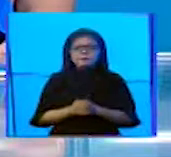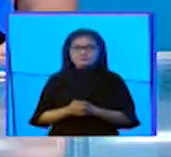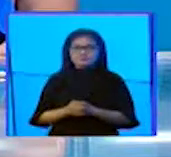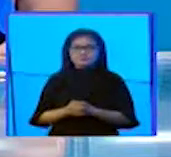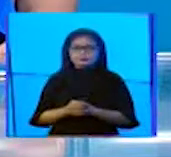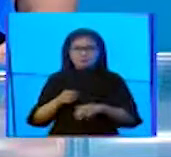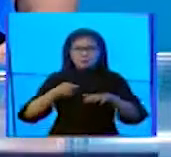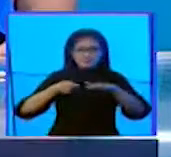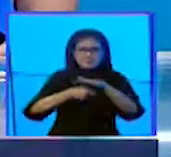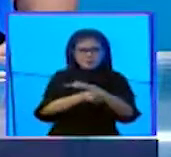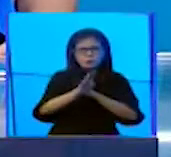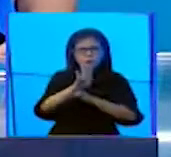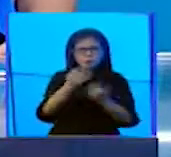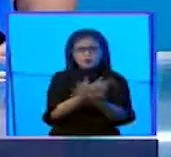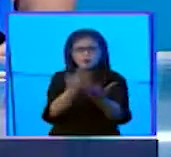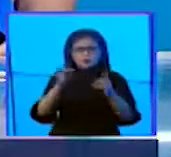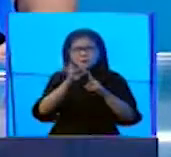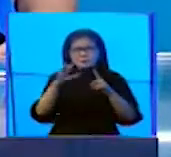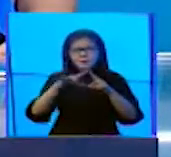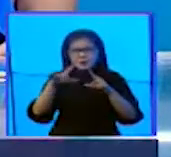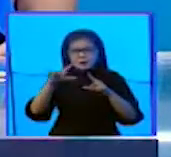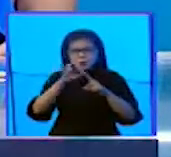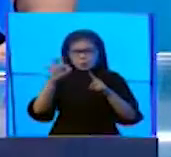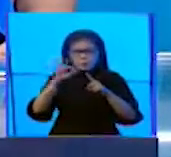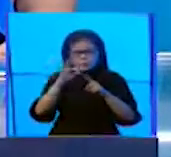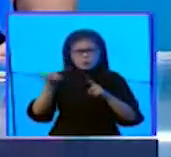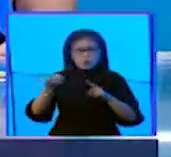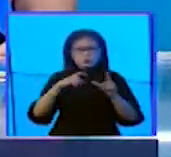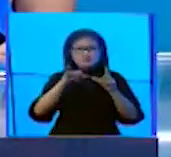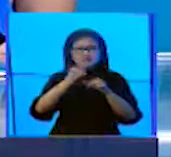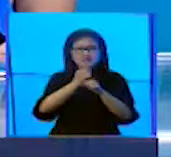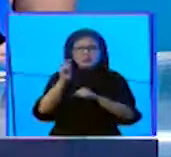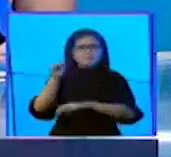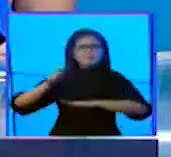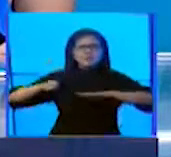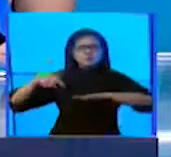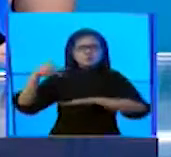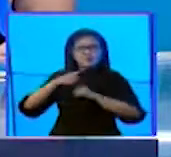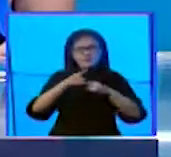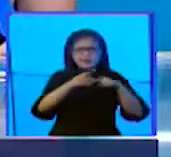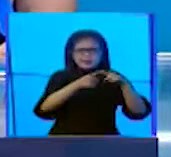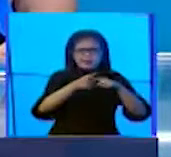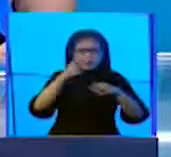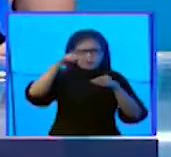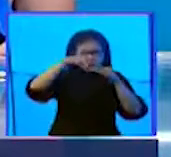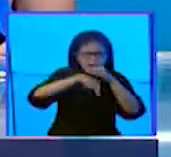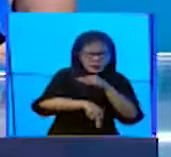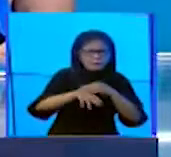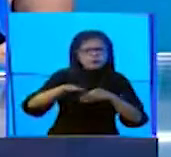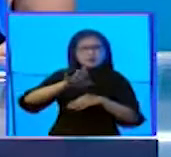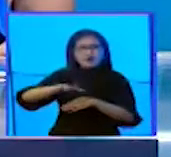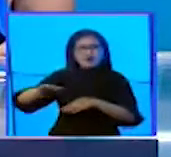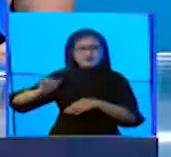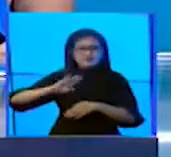pemirsa pembunuhan empat warga Palopo Sigi Palu Sulawesi Tengah meninggalkan trauma mendalam bagi anak dan istri korban saat kejadian para